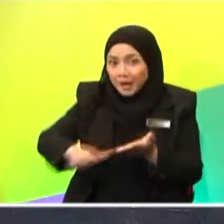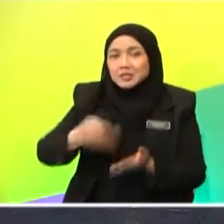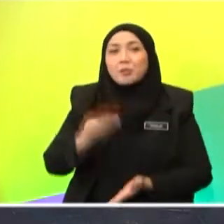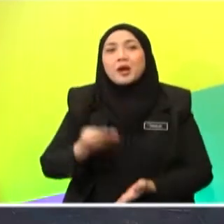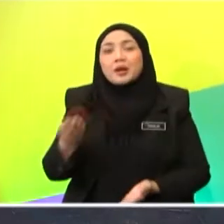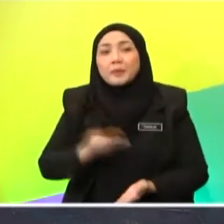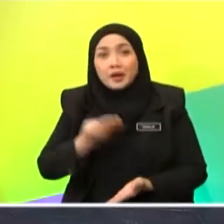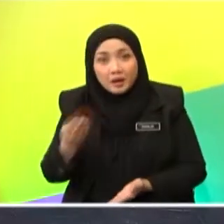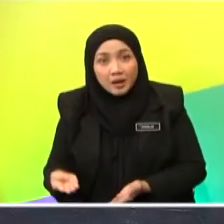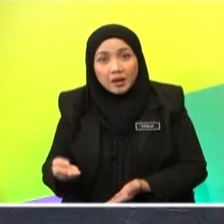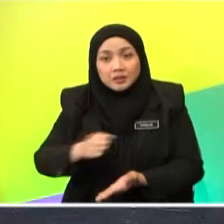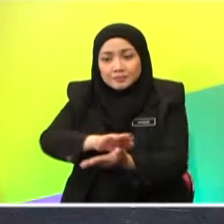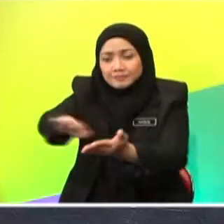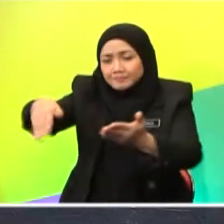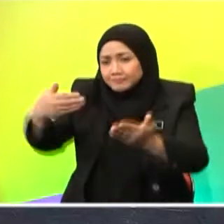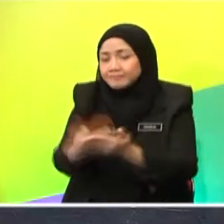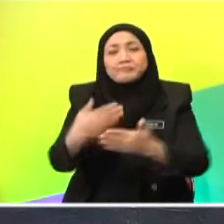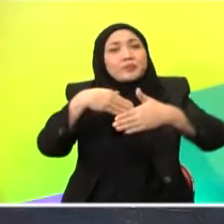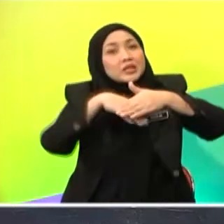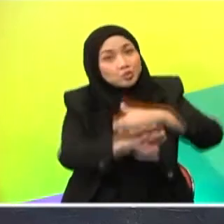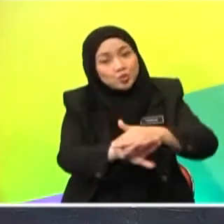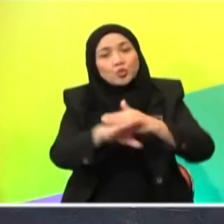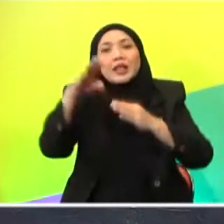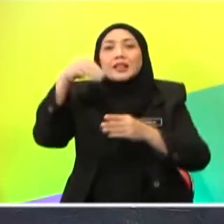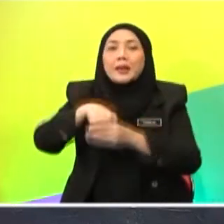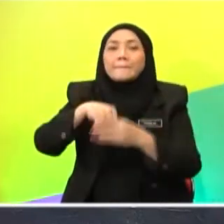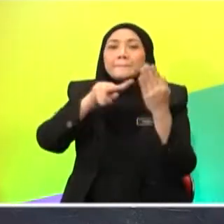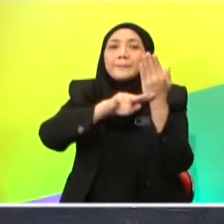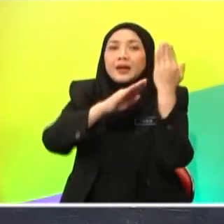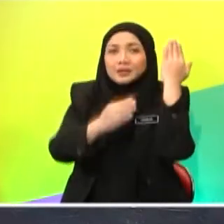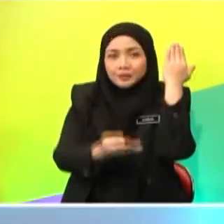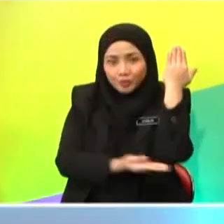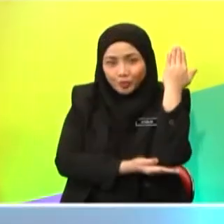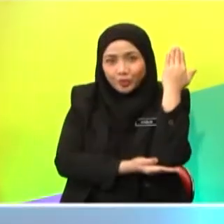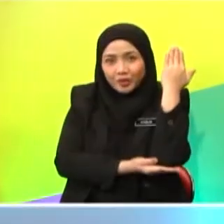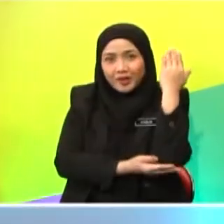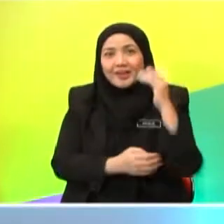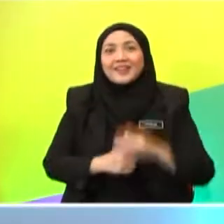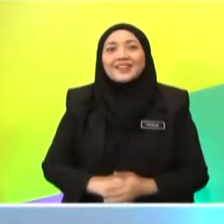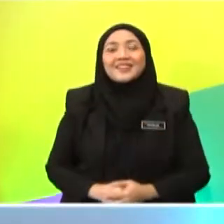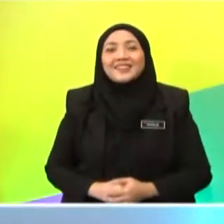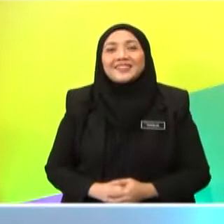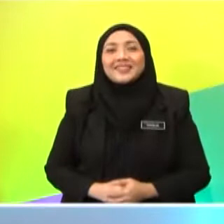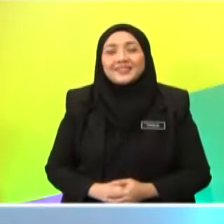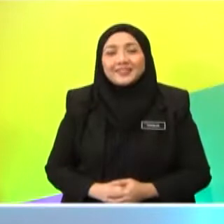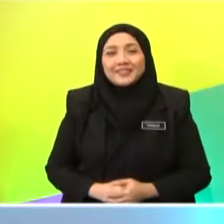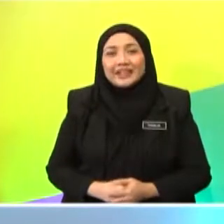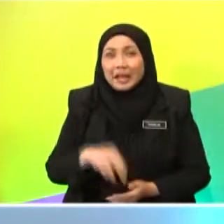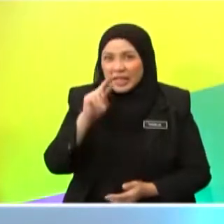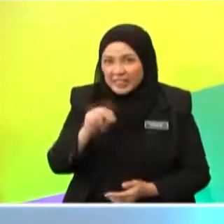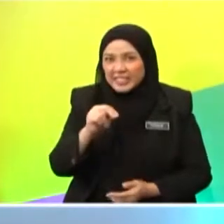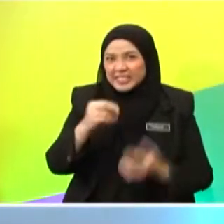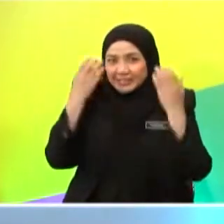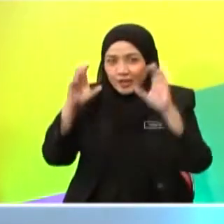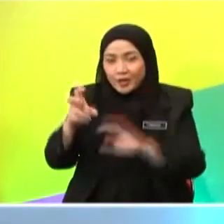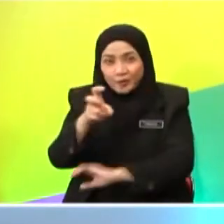macam tu jugak NK letak sekolah betul itu ke dari baju yang lawan nih bisa dipakai